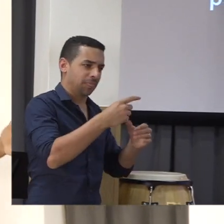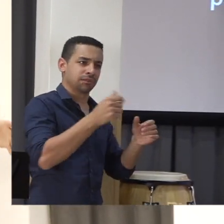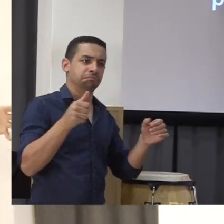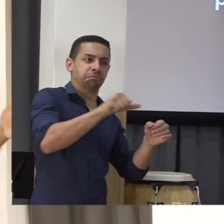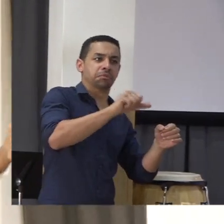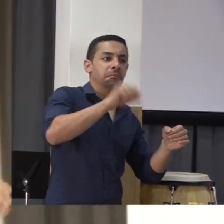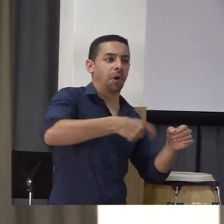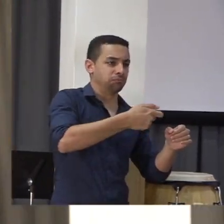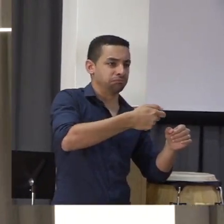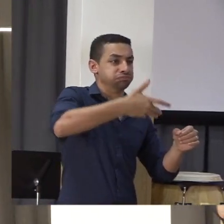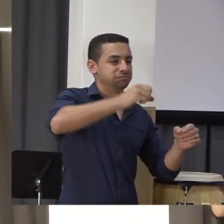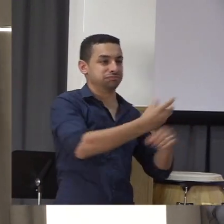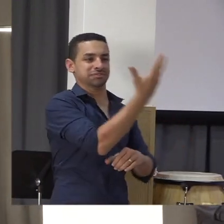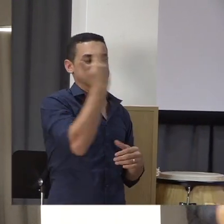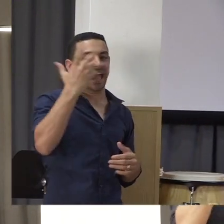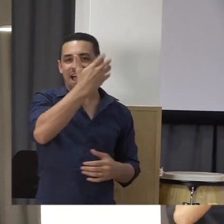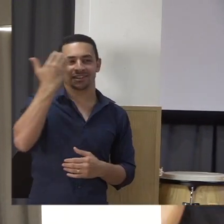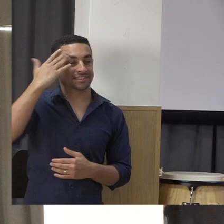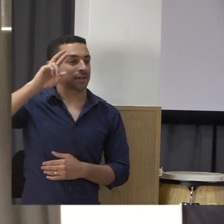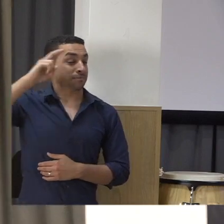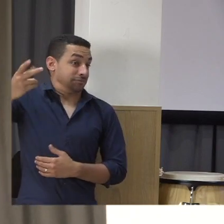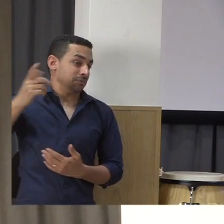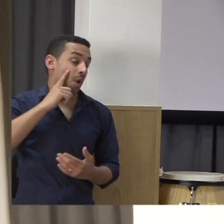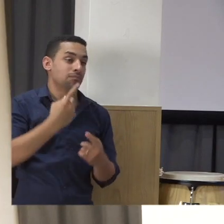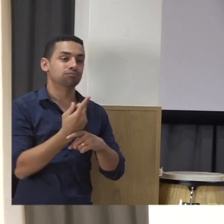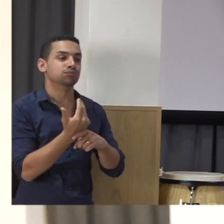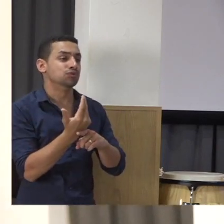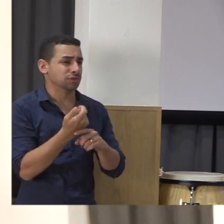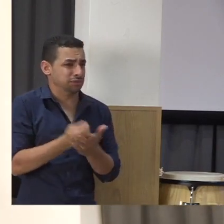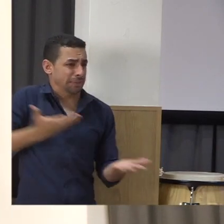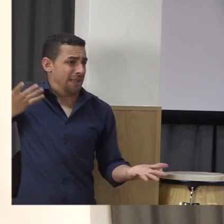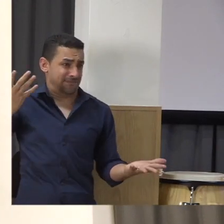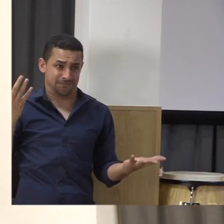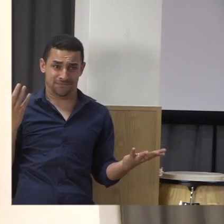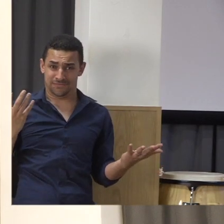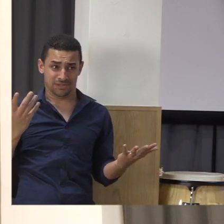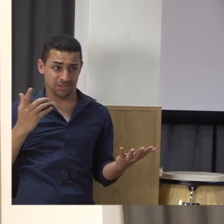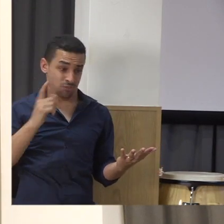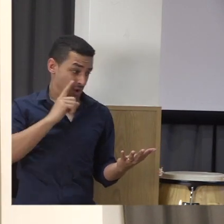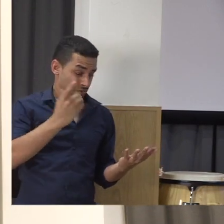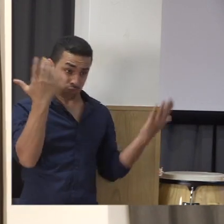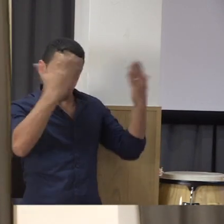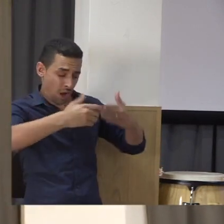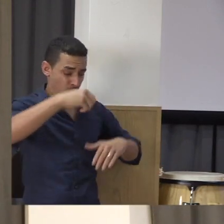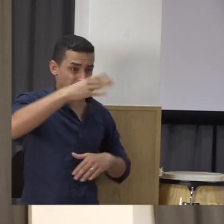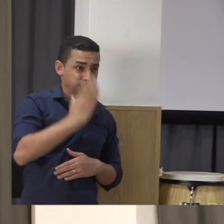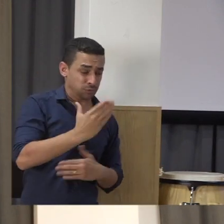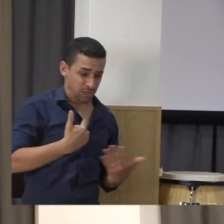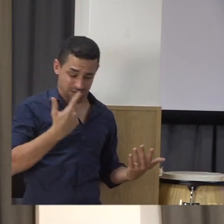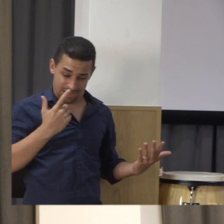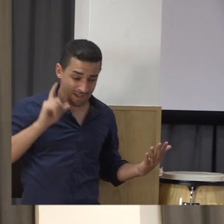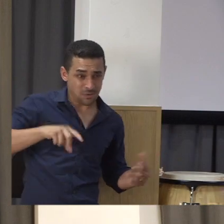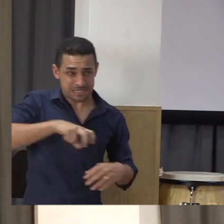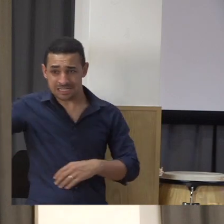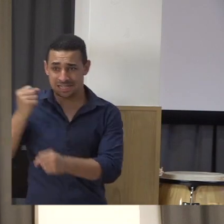suite, vous voyez ce que je veux dire. Parce que la bougie, ça coûte cher et que ça se produit la nuit. Et donc, il me faut bosser, il faut